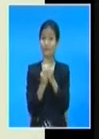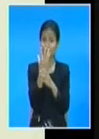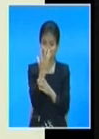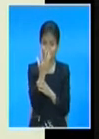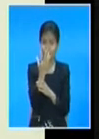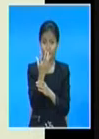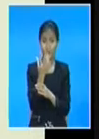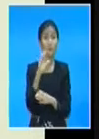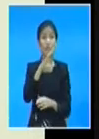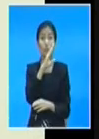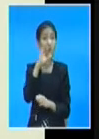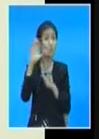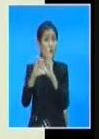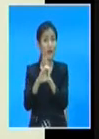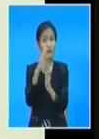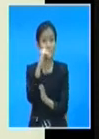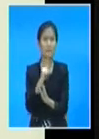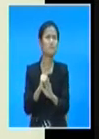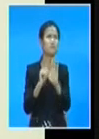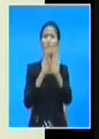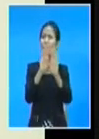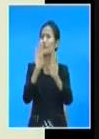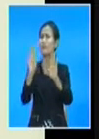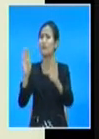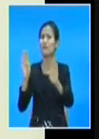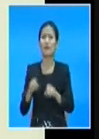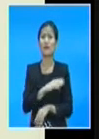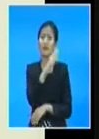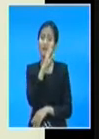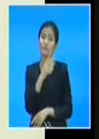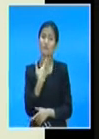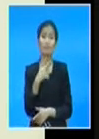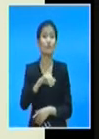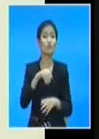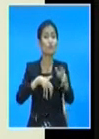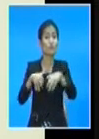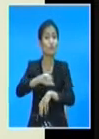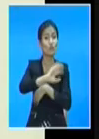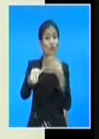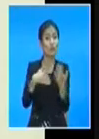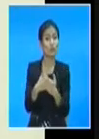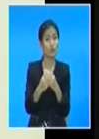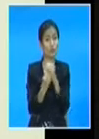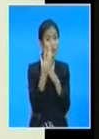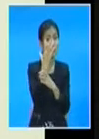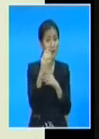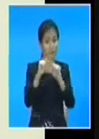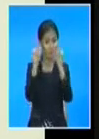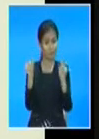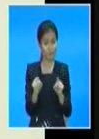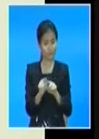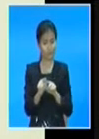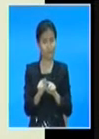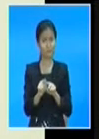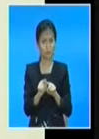พนี้เนี่ยไปไว้ทุกที่ว่าท่านมีต้นไม้ในหัวใจหรือยังเนี่ยผมคิดว่ามันจะติดตาติดใจของคนไทยไปทั้งช